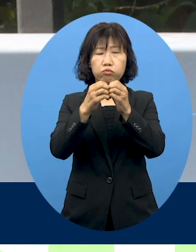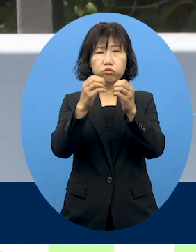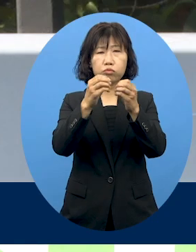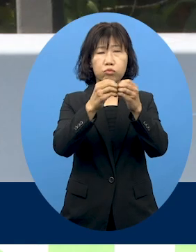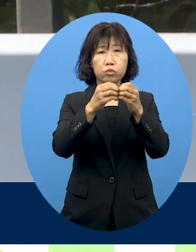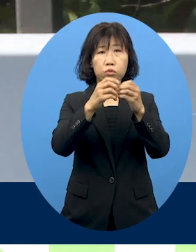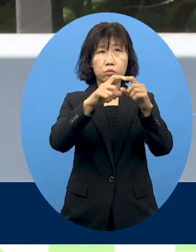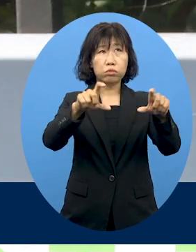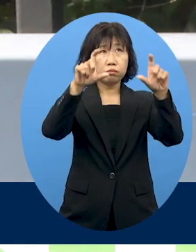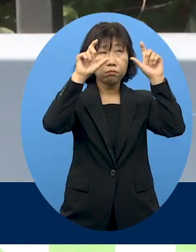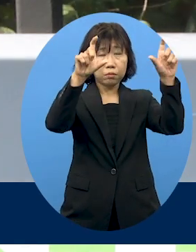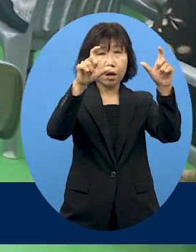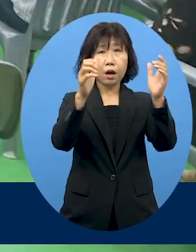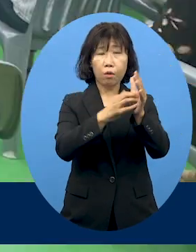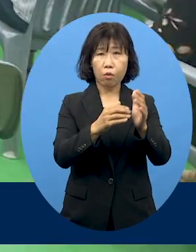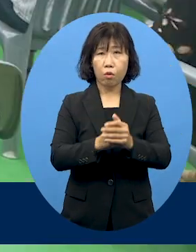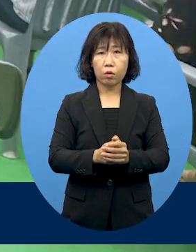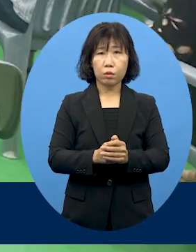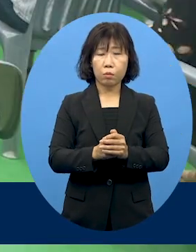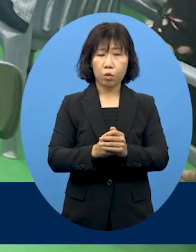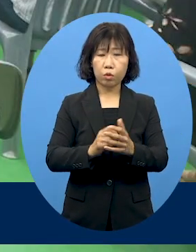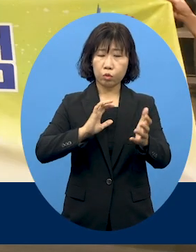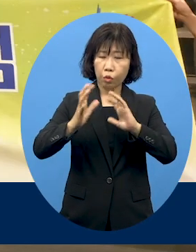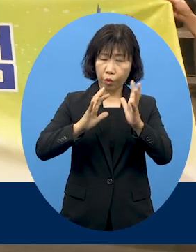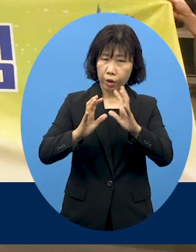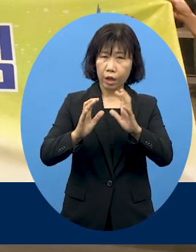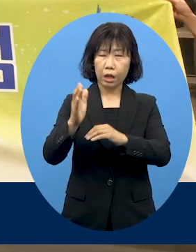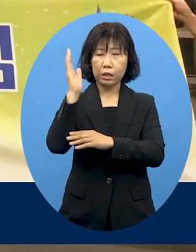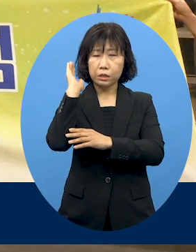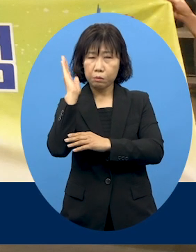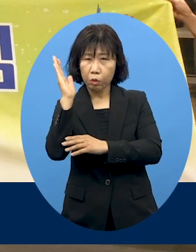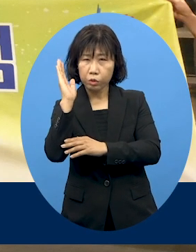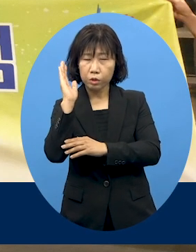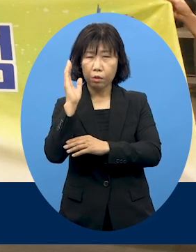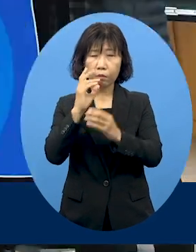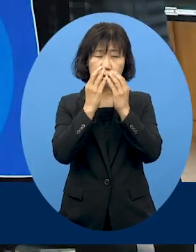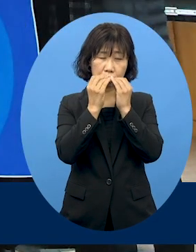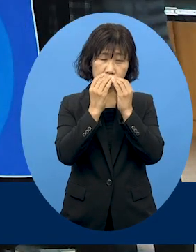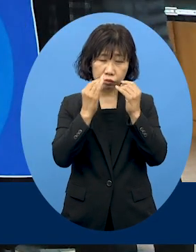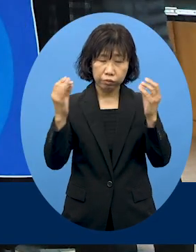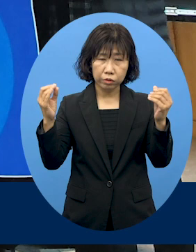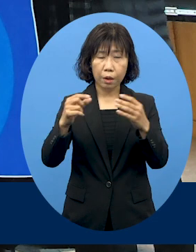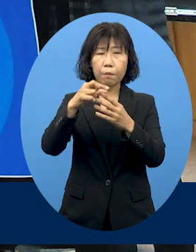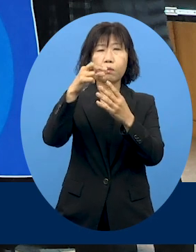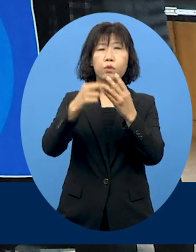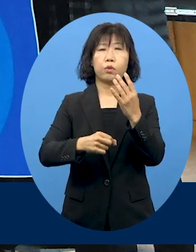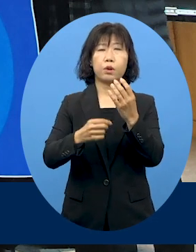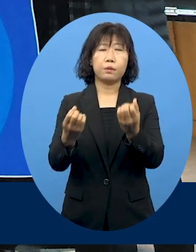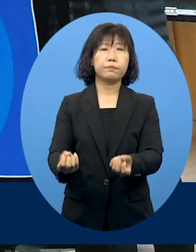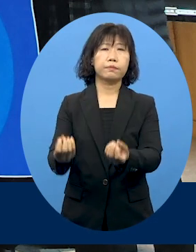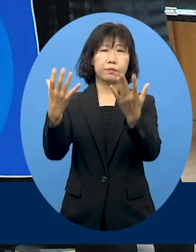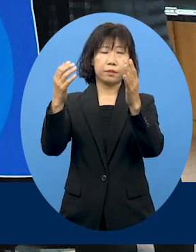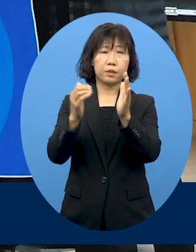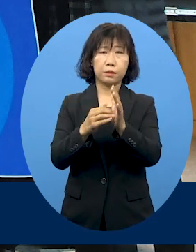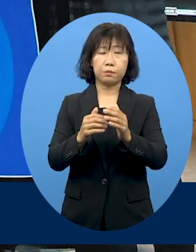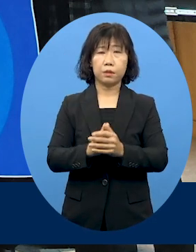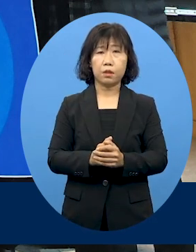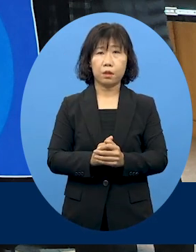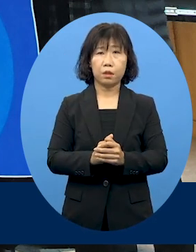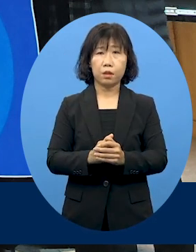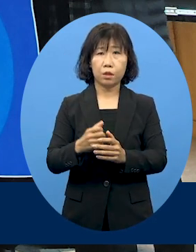시망 문구를 설치하고 구민 토론의 1일 심포지엄 미국 뉴욕주 초청 세미나 등 다양한 행사도